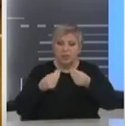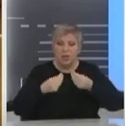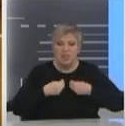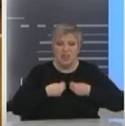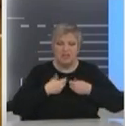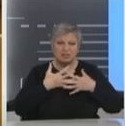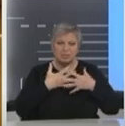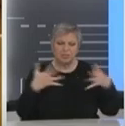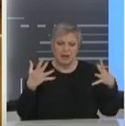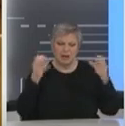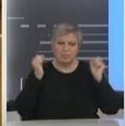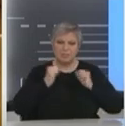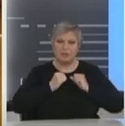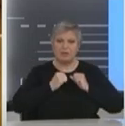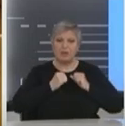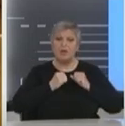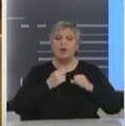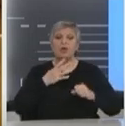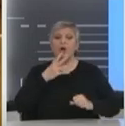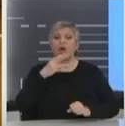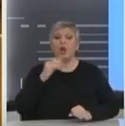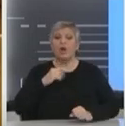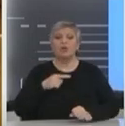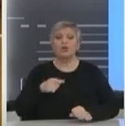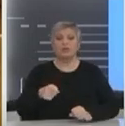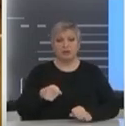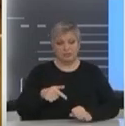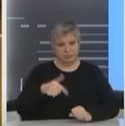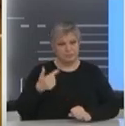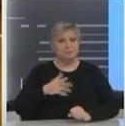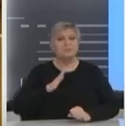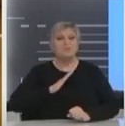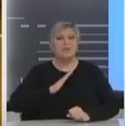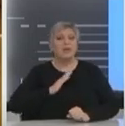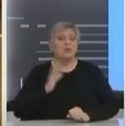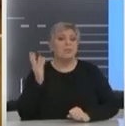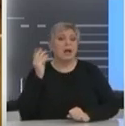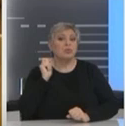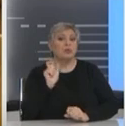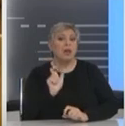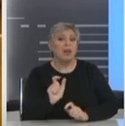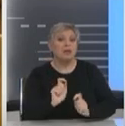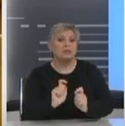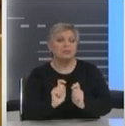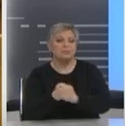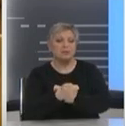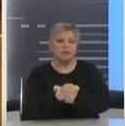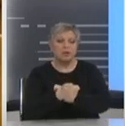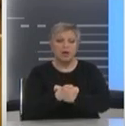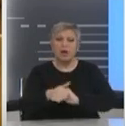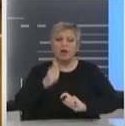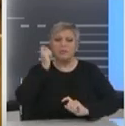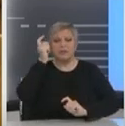στη συλλογική συνείδηση των πολιτών, όταν ακούγεται η λέξη μεταρρύθμιση, και εσείς φταίτε γι' αυτό, ο νους πηγαίνει